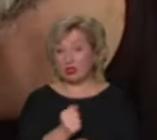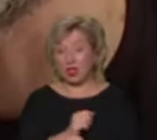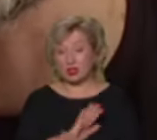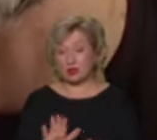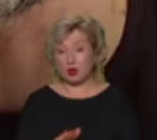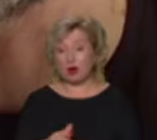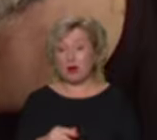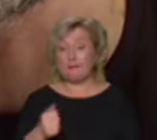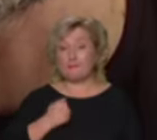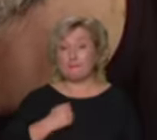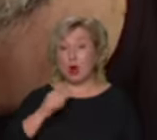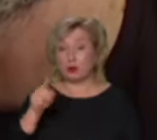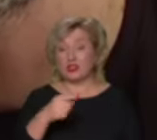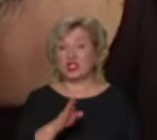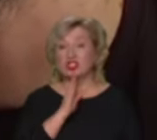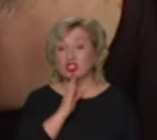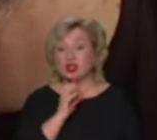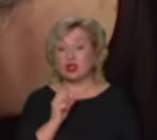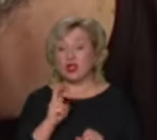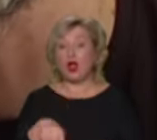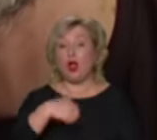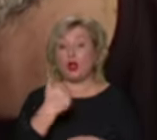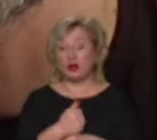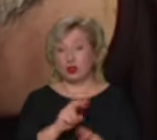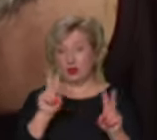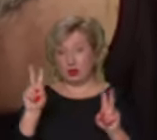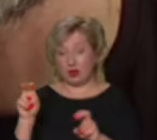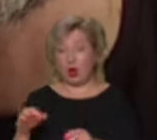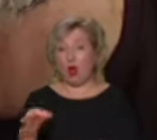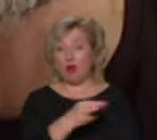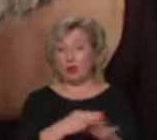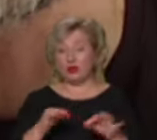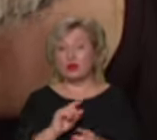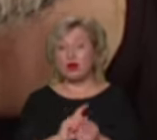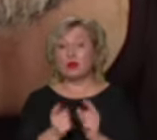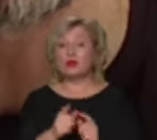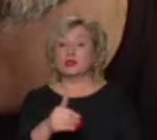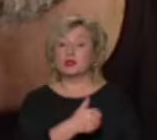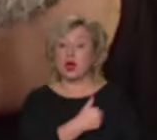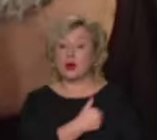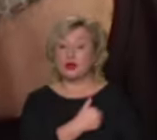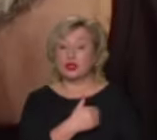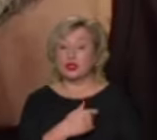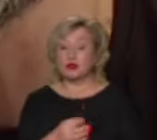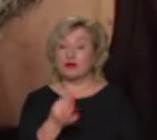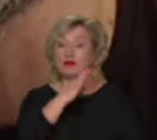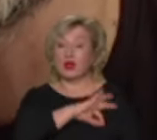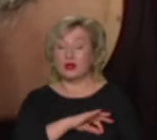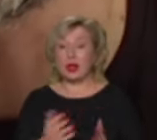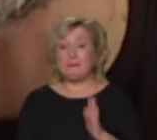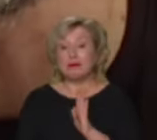поняття мобілізації жінок як головною темою обговорення, навпаки, він захоче це використати для підтримки